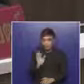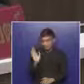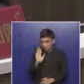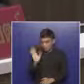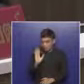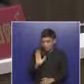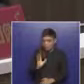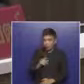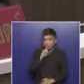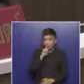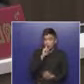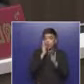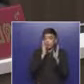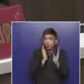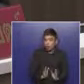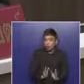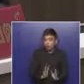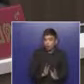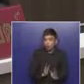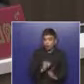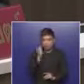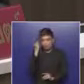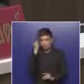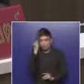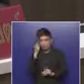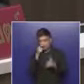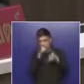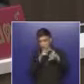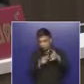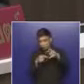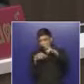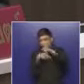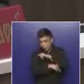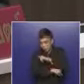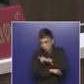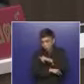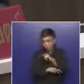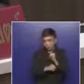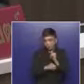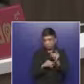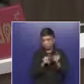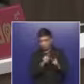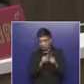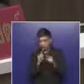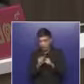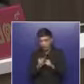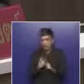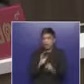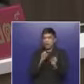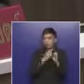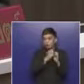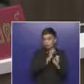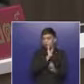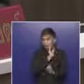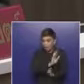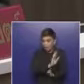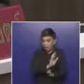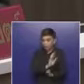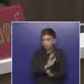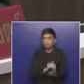จะให้คนที่มีความไม่โปร่งใสนะไม่มีธรรมาภิบาลเข้ามาใกล้ตัวสสส.เพ